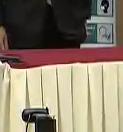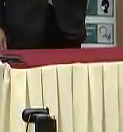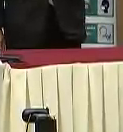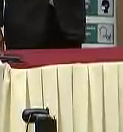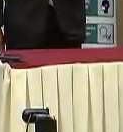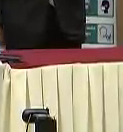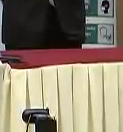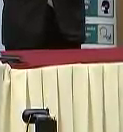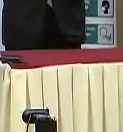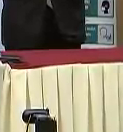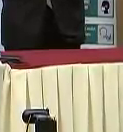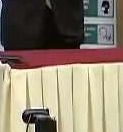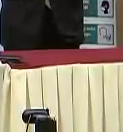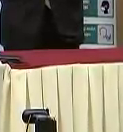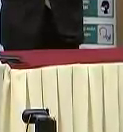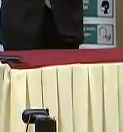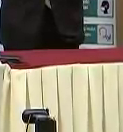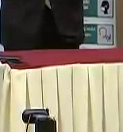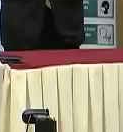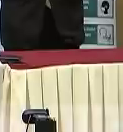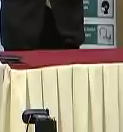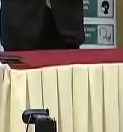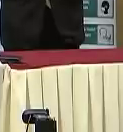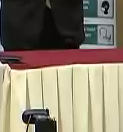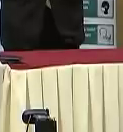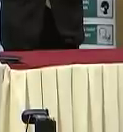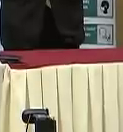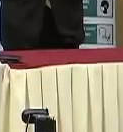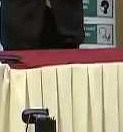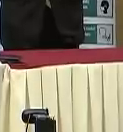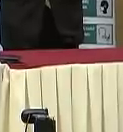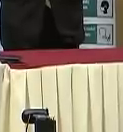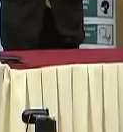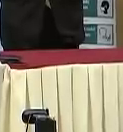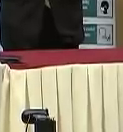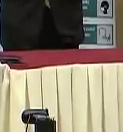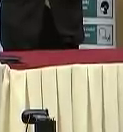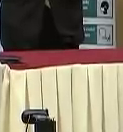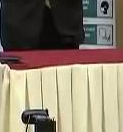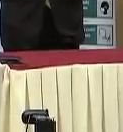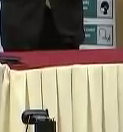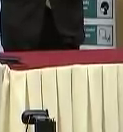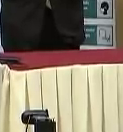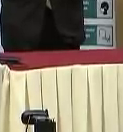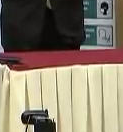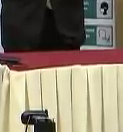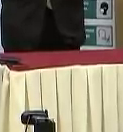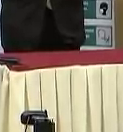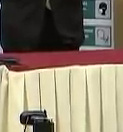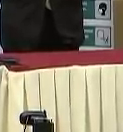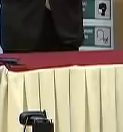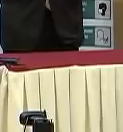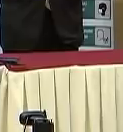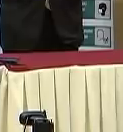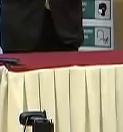Bismillahirrahmanirrahim. Assalamualaikum warahmatullahi wabarakatuh. Salam sejahtera dan selamat petang. Berdiri bersama saya